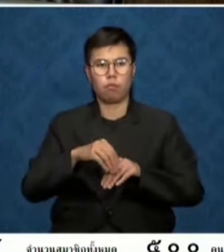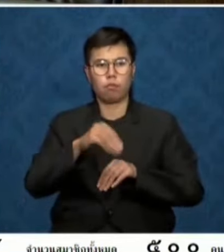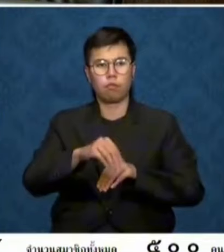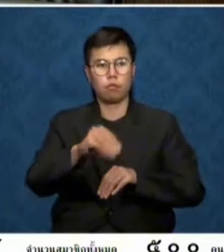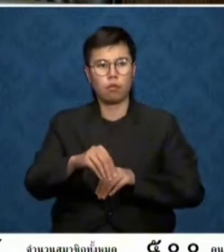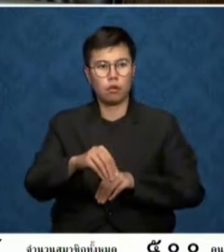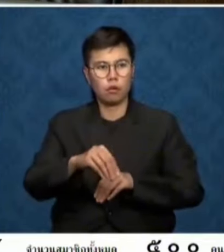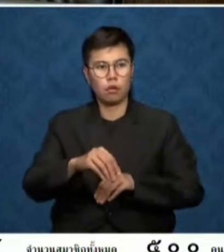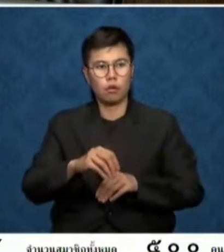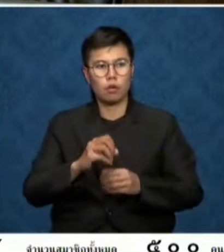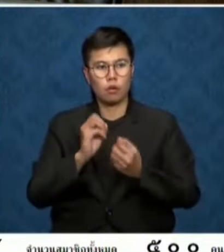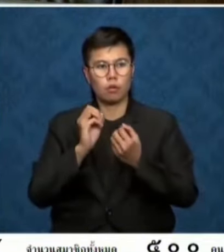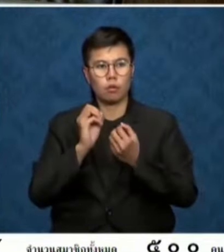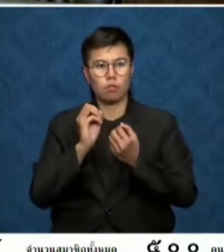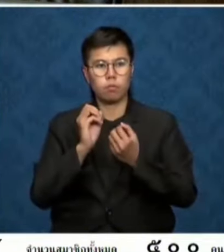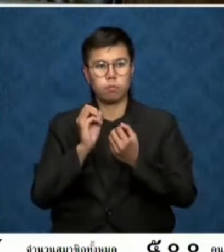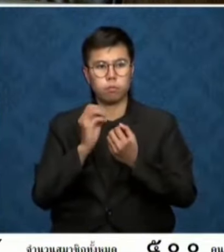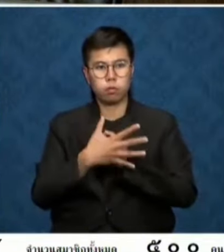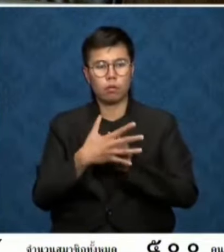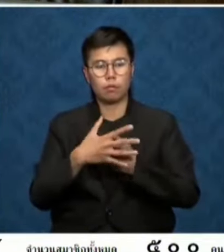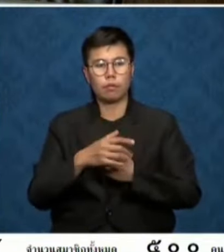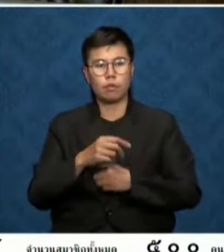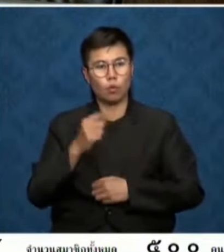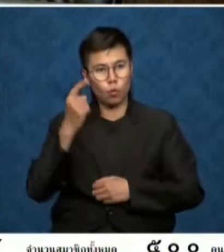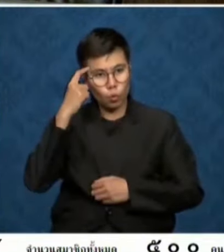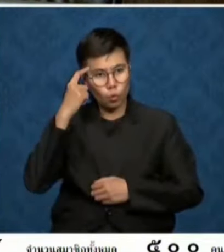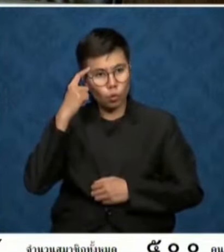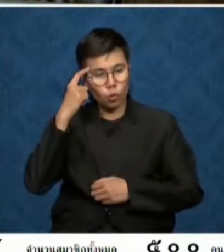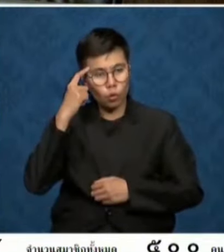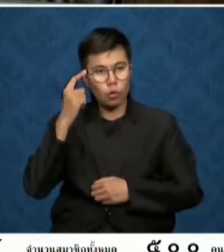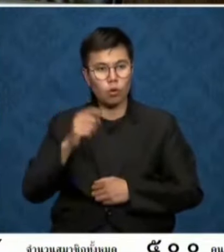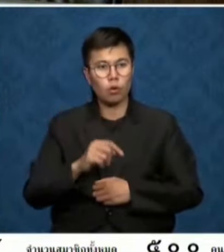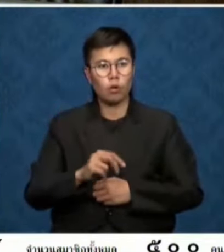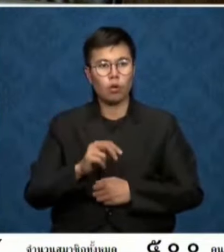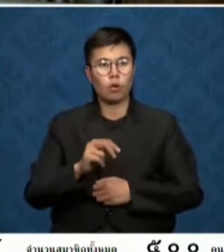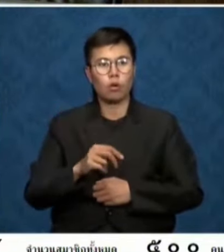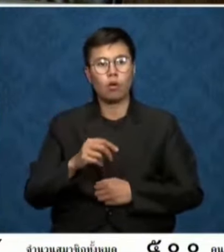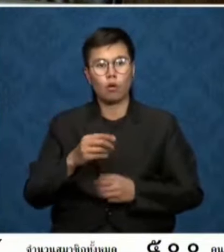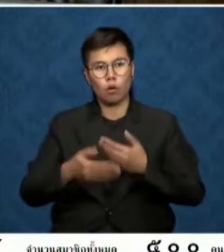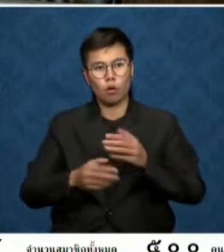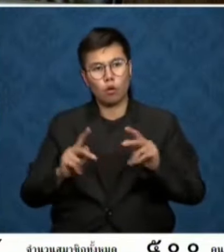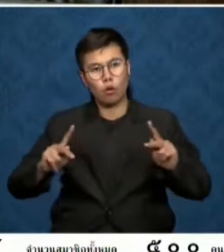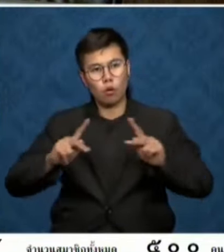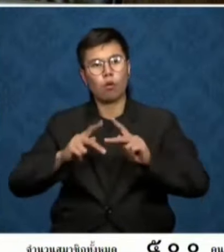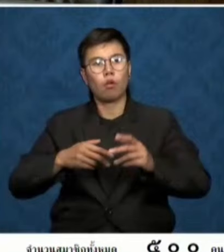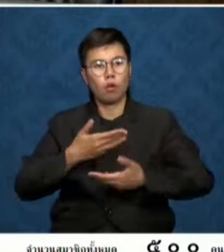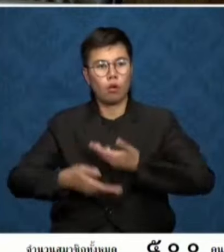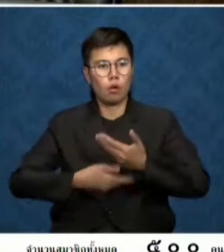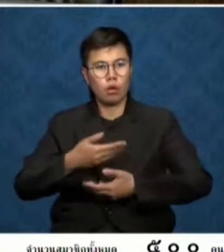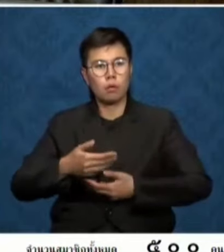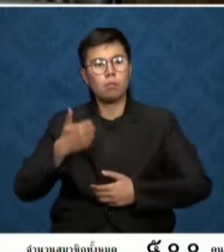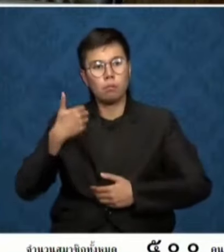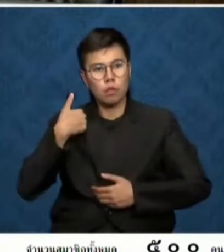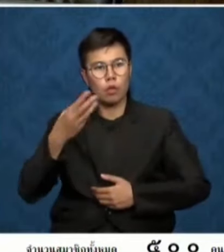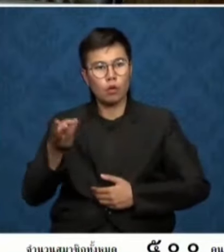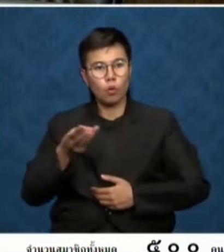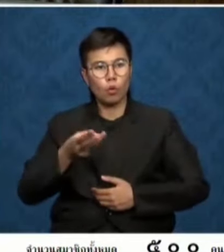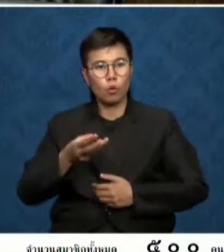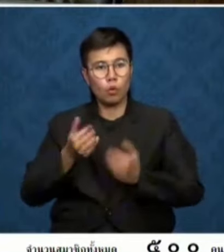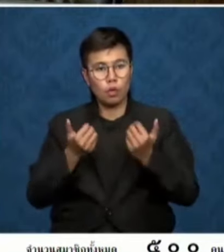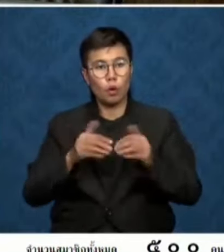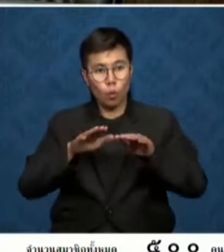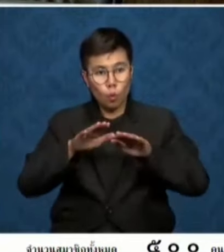ะพืชสวนนั้นจะรู้ดีว่าหากกระทรวงพาณิชย์นั้นมีงบประมาณน้อยผมอาจจะพูดว่าวันนี้เรามาตัดล